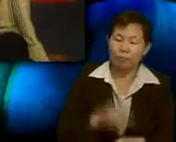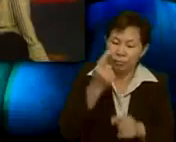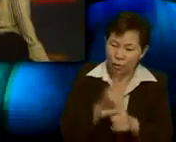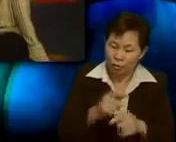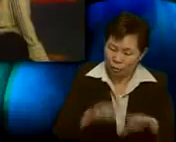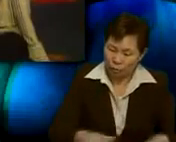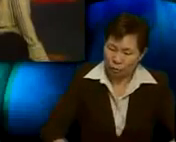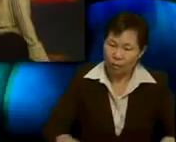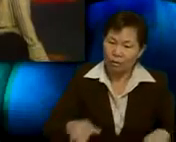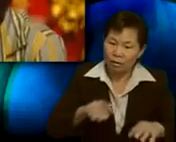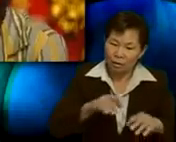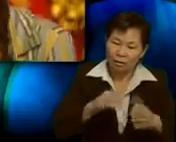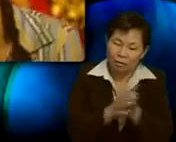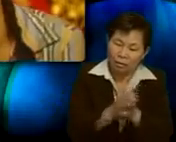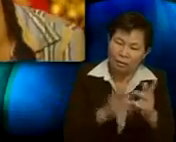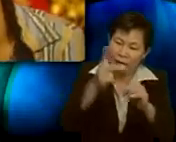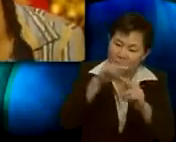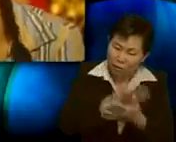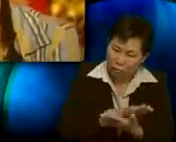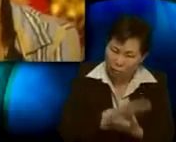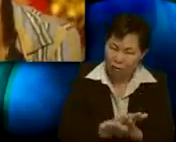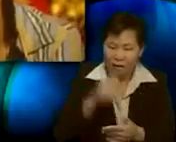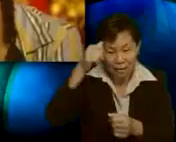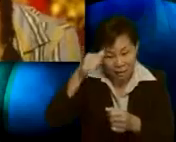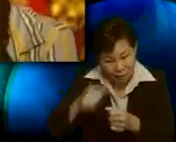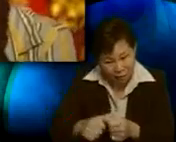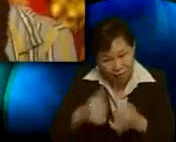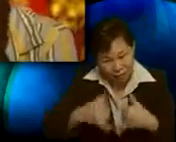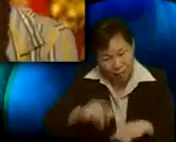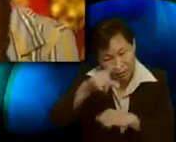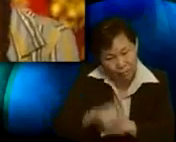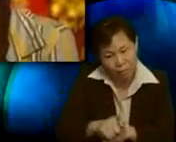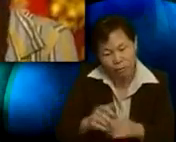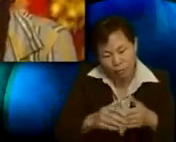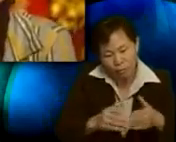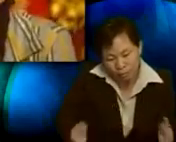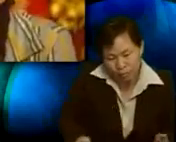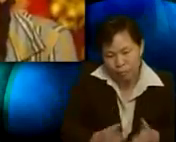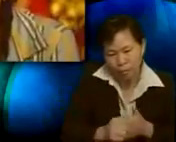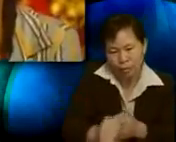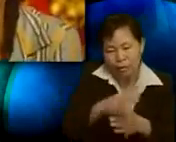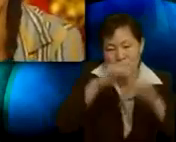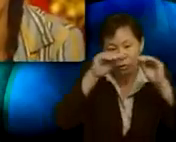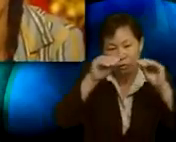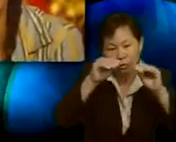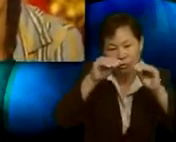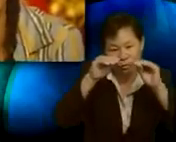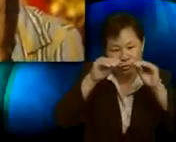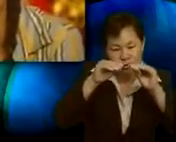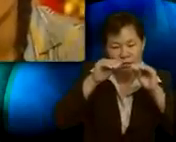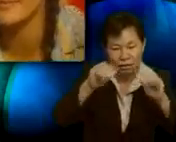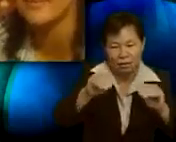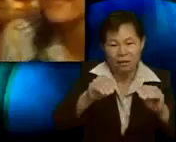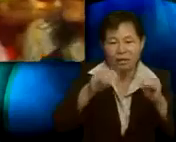Tentu kawan-kawan akan rajin ke sekolah. Ya, kawan-kawan. Ingatlah, kita ni masih memerlukan bimbingan dan tunjuk ajar daripada guru-guru kita di